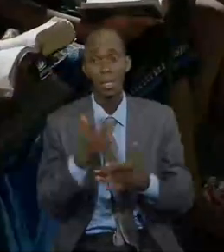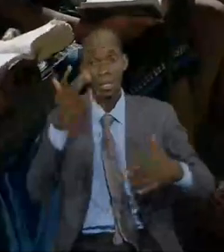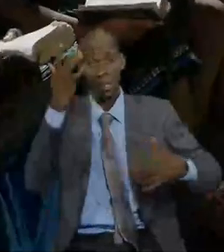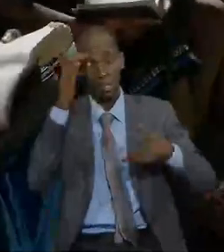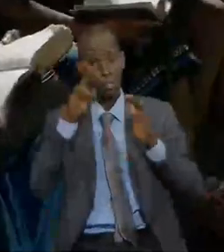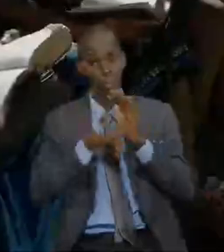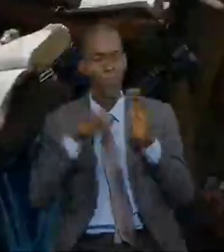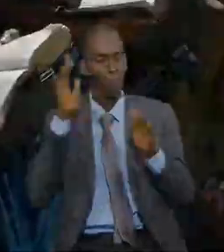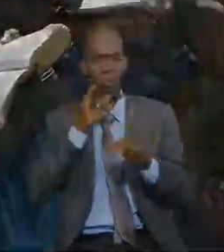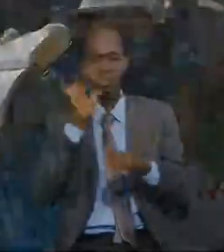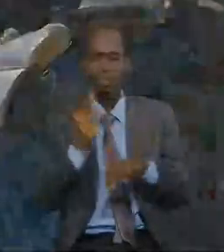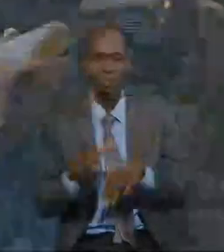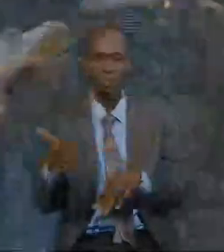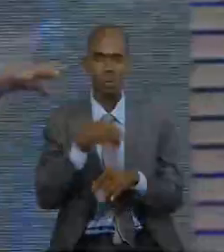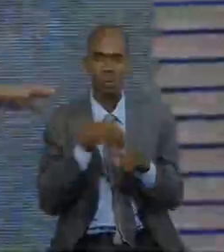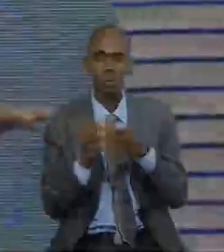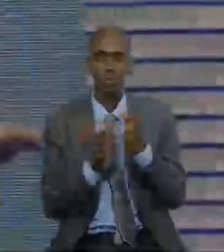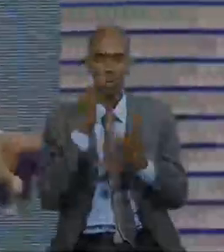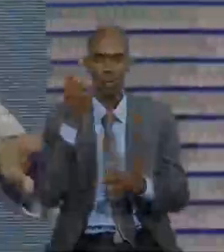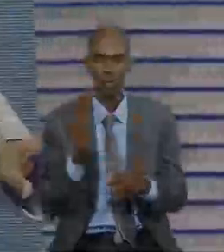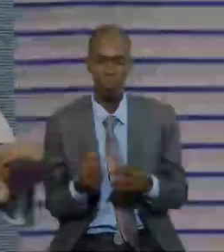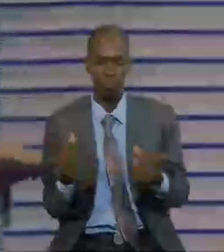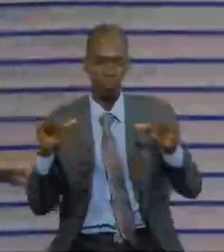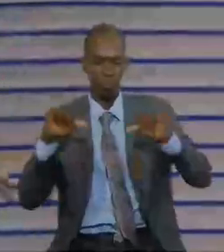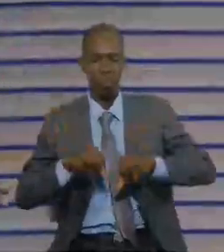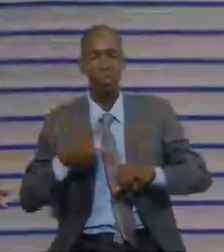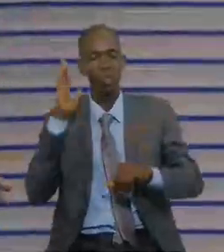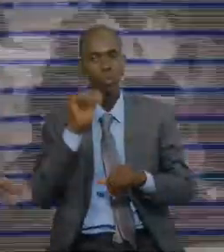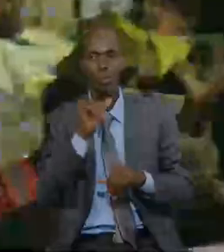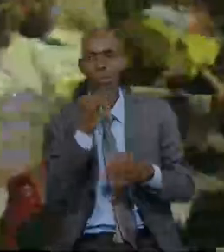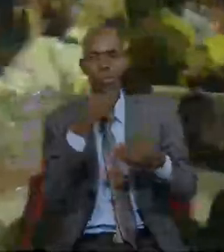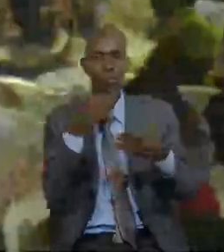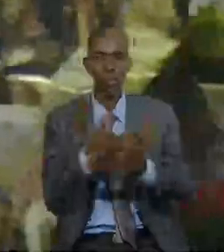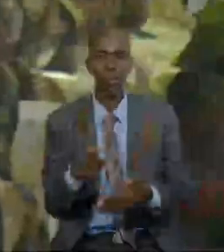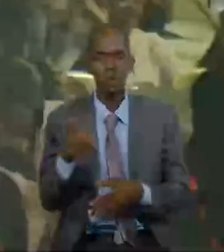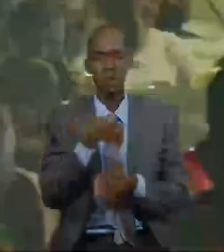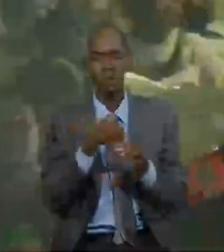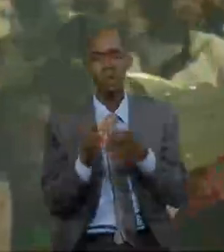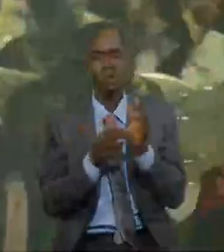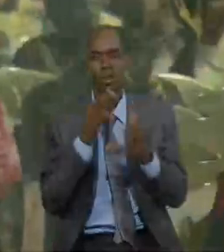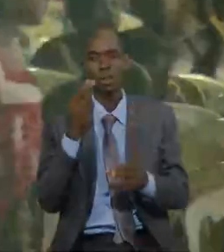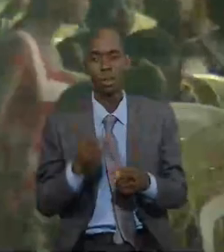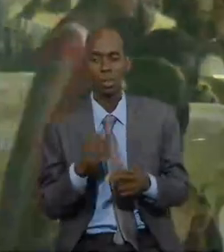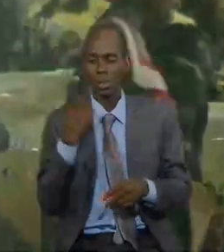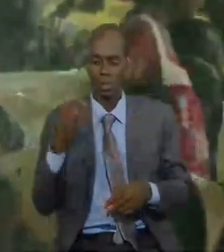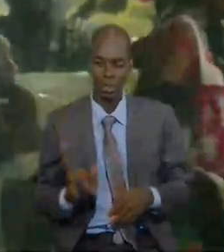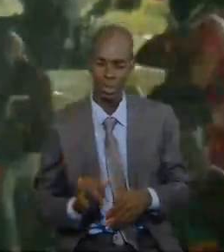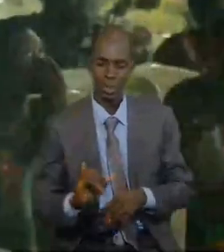la maladie passera pas des citoyens la condamnation passera pas des chevaux